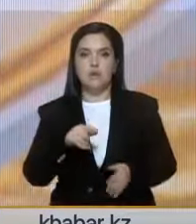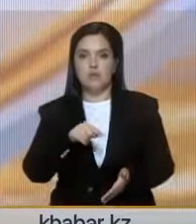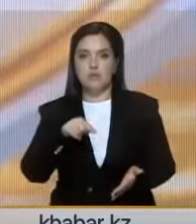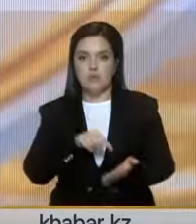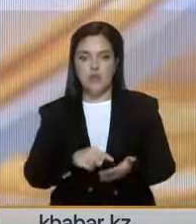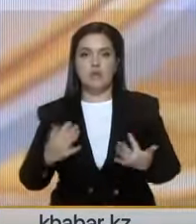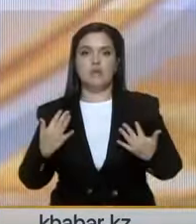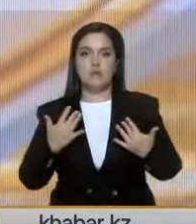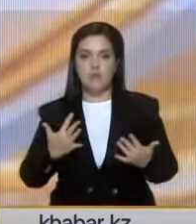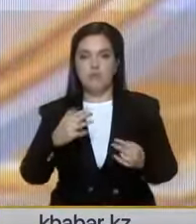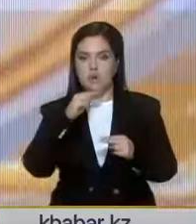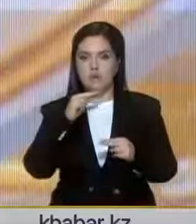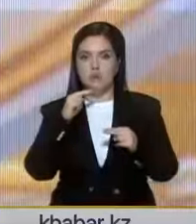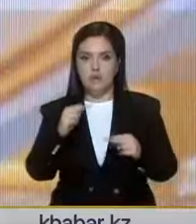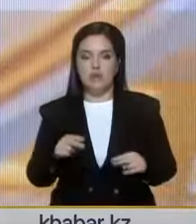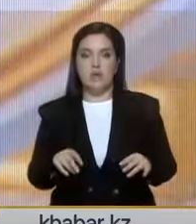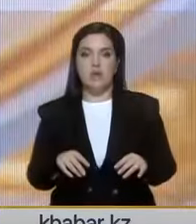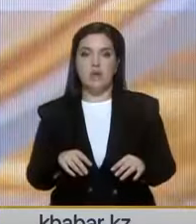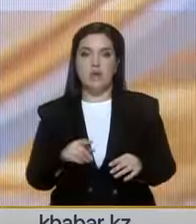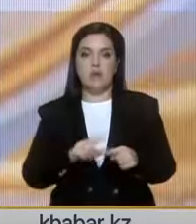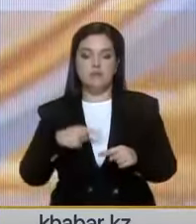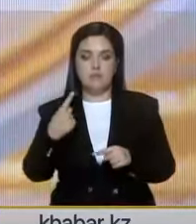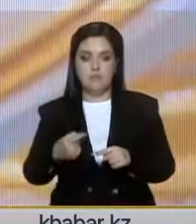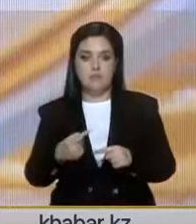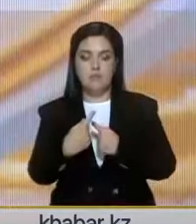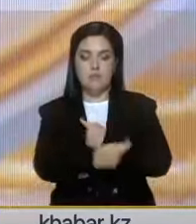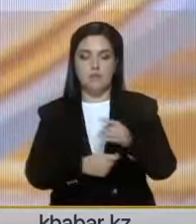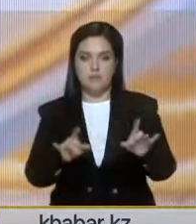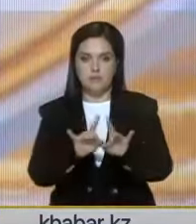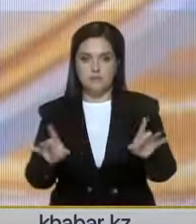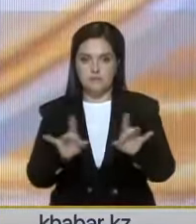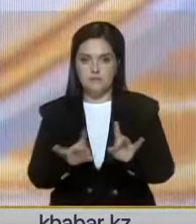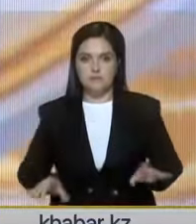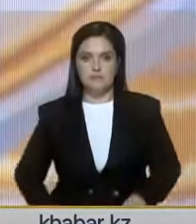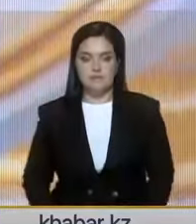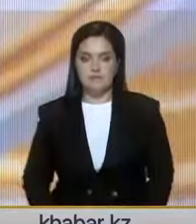развития отраслей и вопросы, которые требуют особого внимания. Развитие темы в следующем материале.